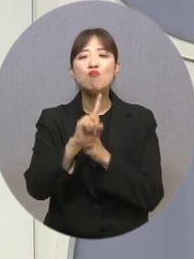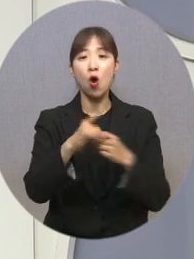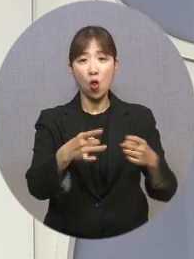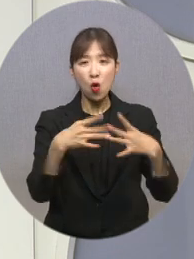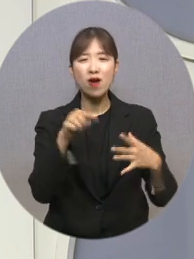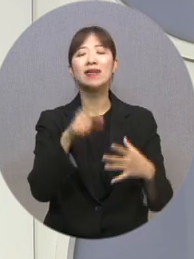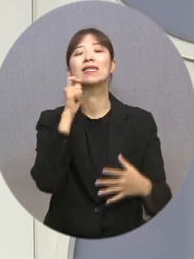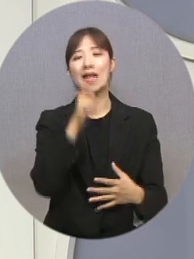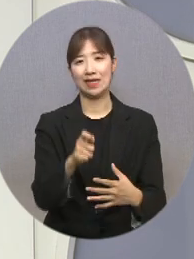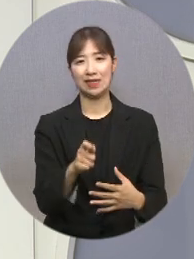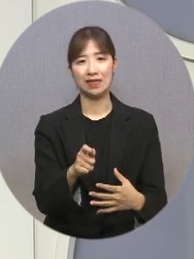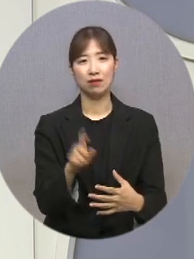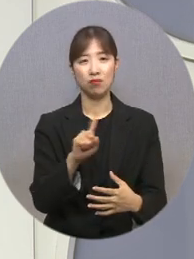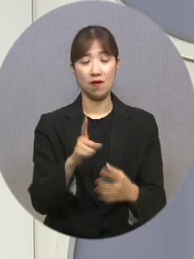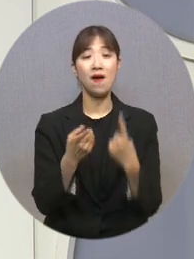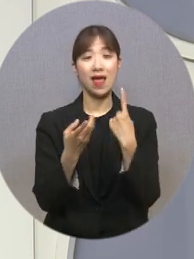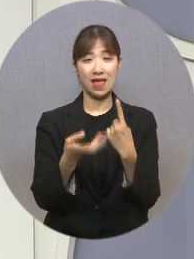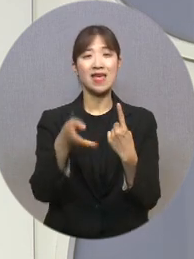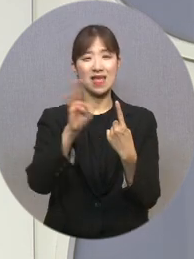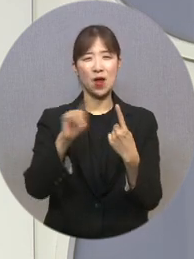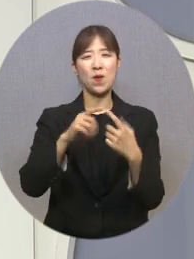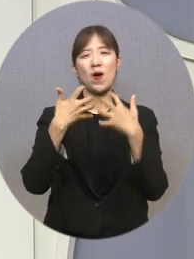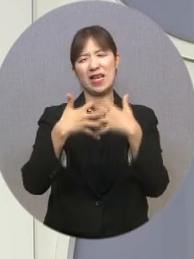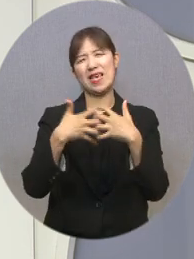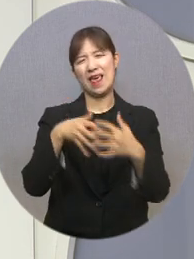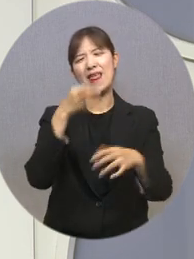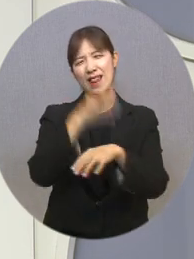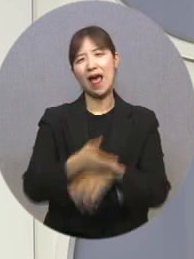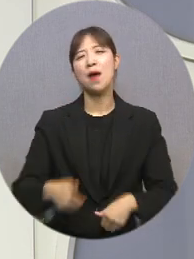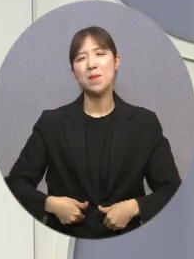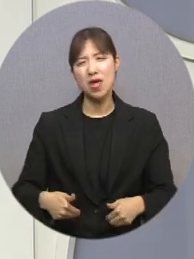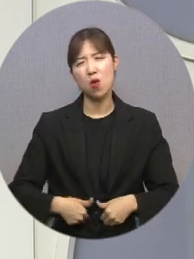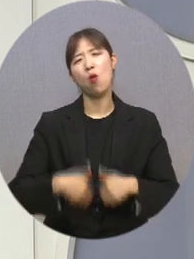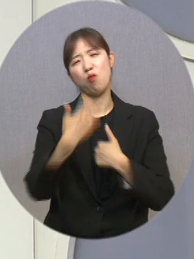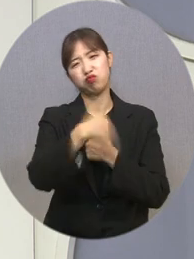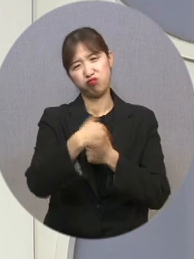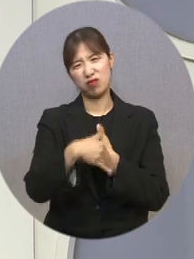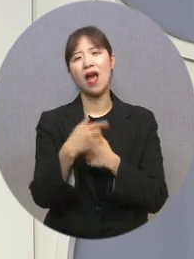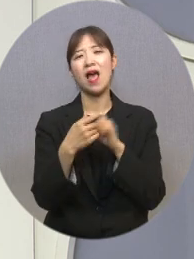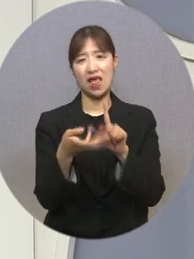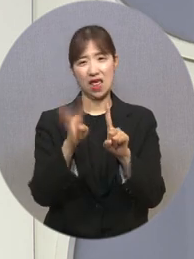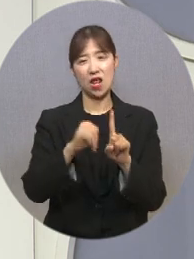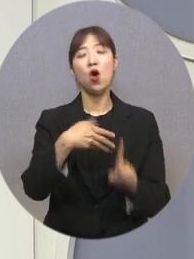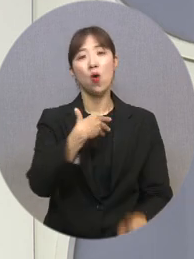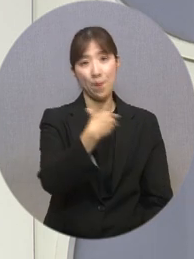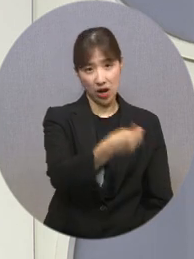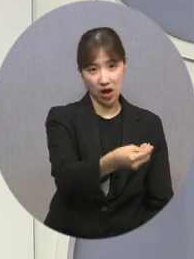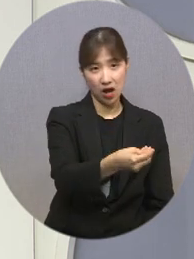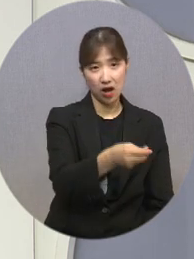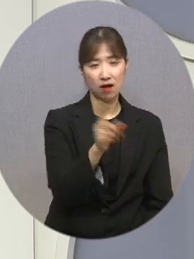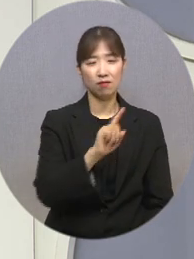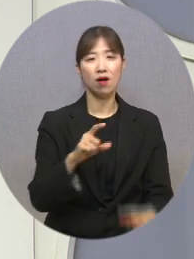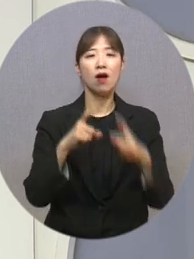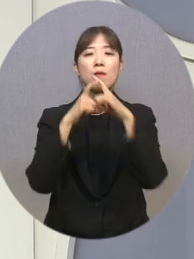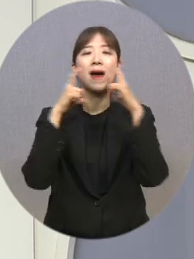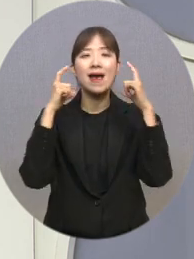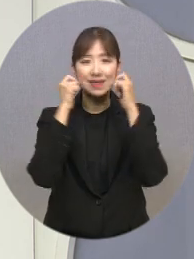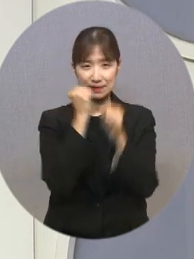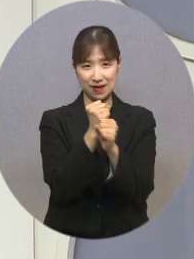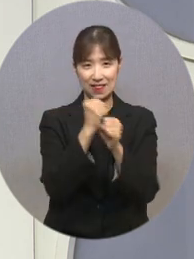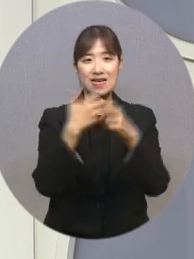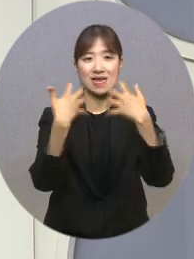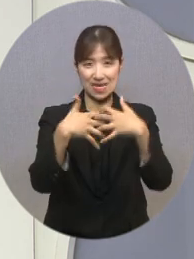쉽게 얘기하면은 1억 원을 기계를 구입하는 명목으로 아 1억 원을 빌려주면 이걸 가지고 마스크를 만드는 기계를